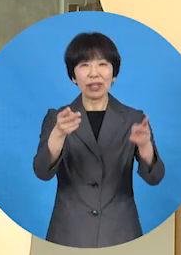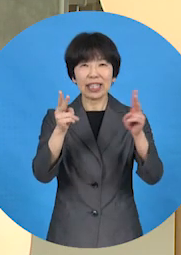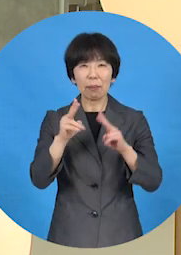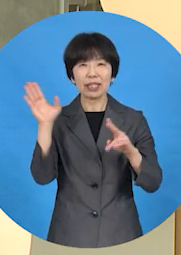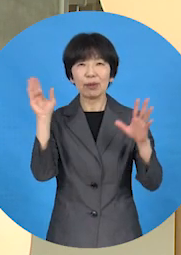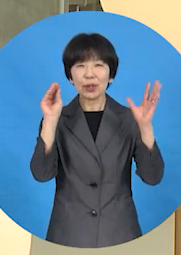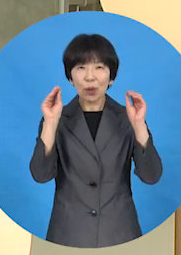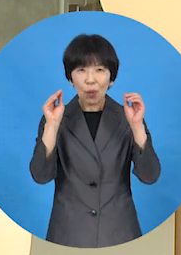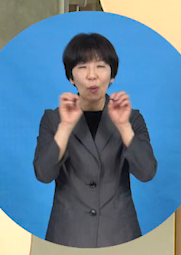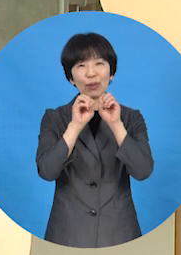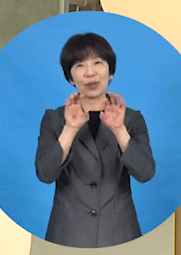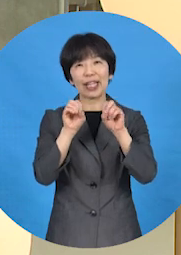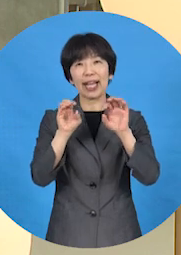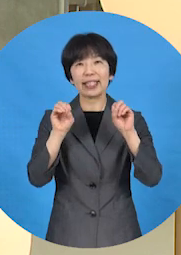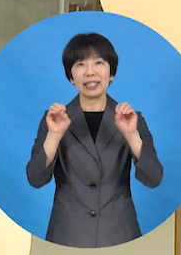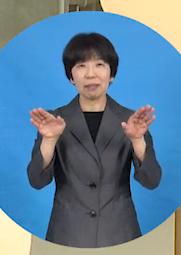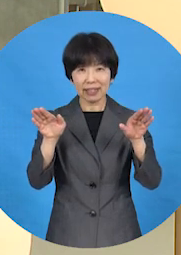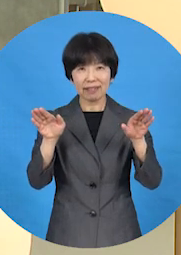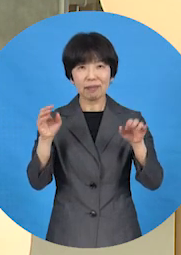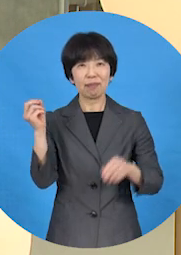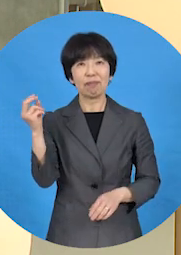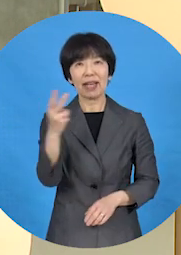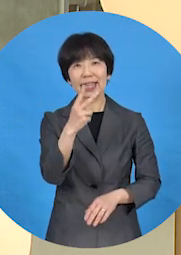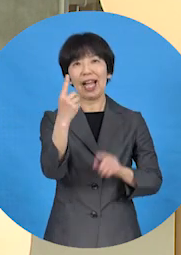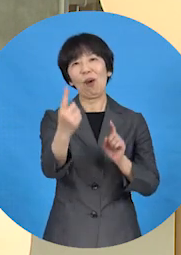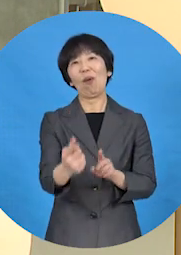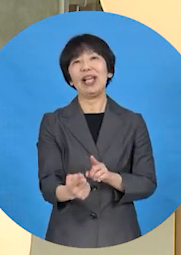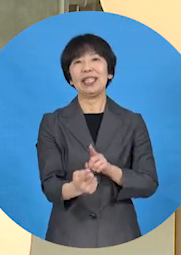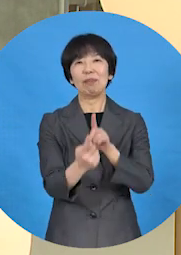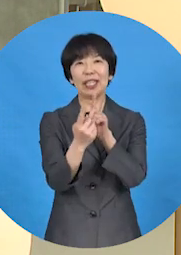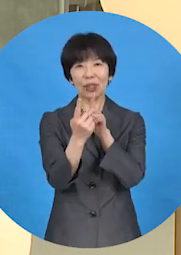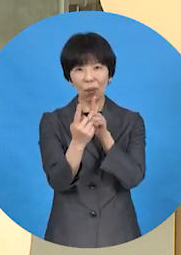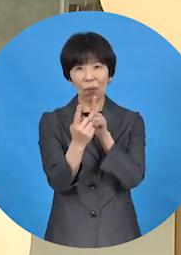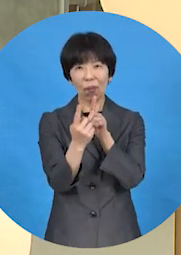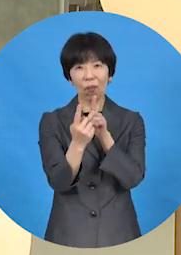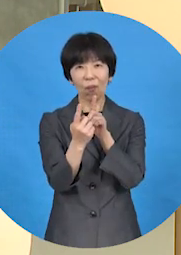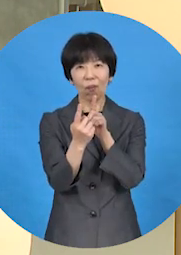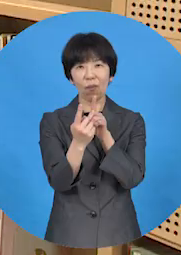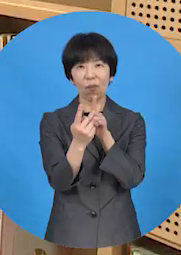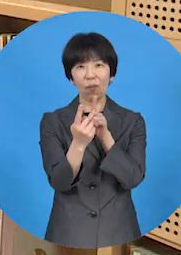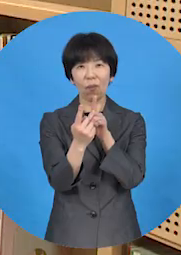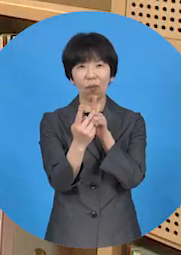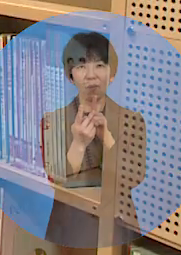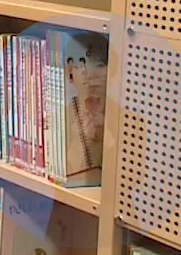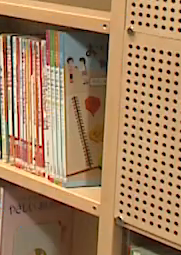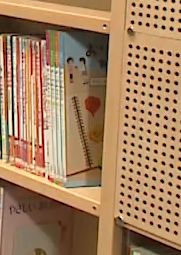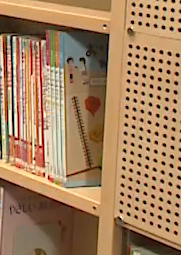板橋の情報をどんどんお伝えしていきます。それではまたお会いしましょう。